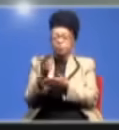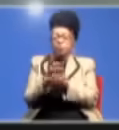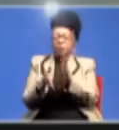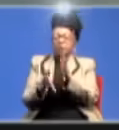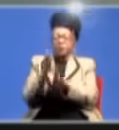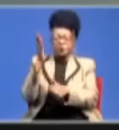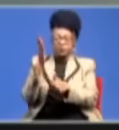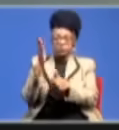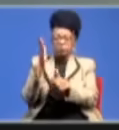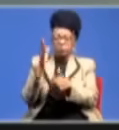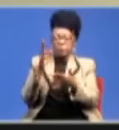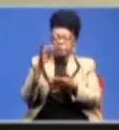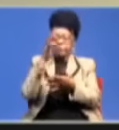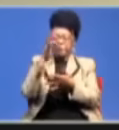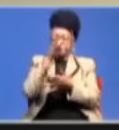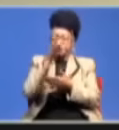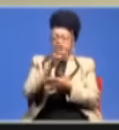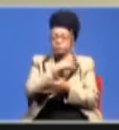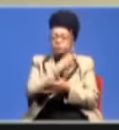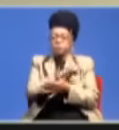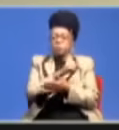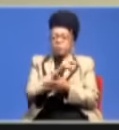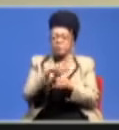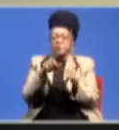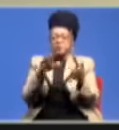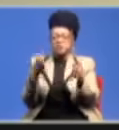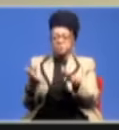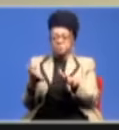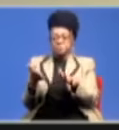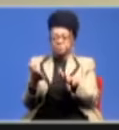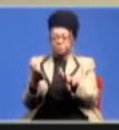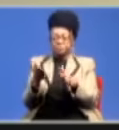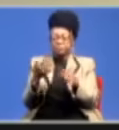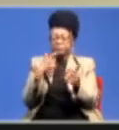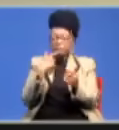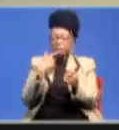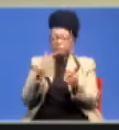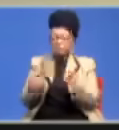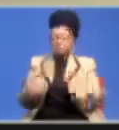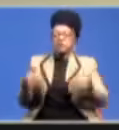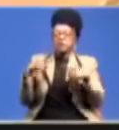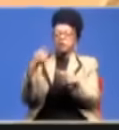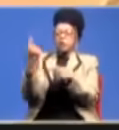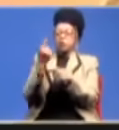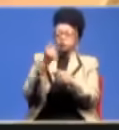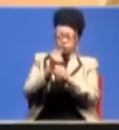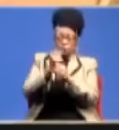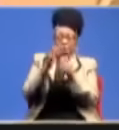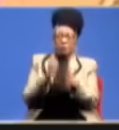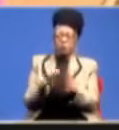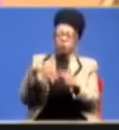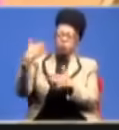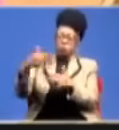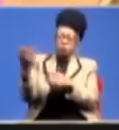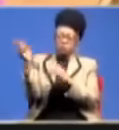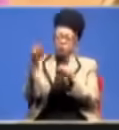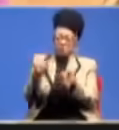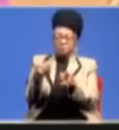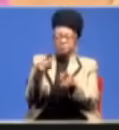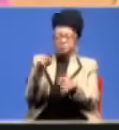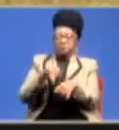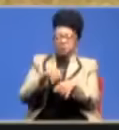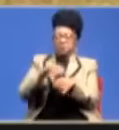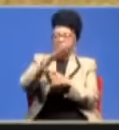Kibaki Hospital, where they succumbed to injuries. They were staying alone and only workers would frequent their home during the